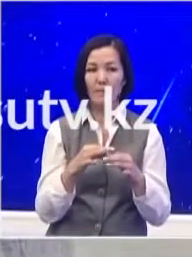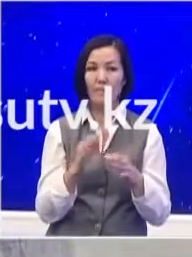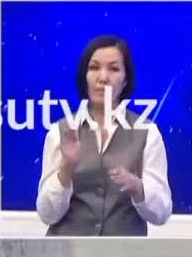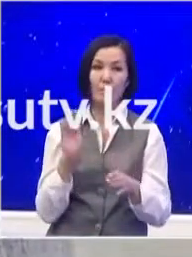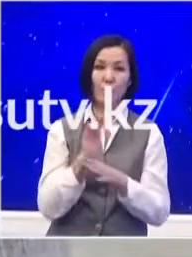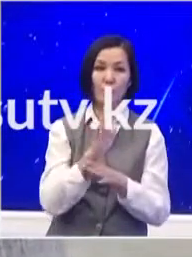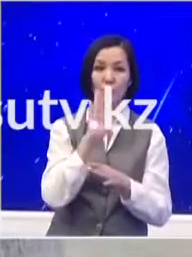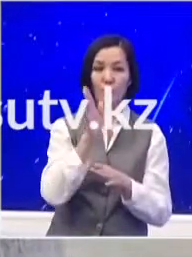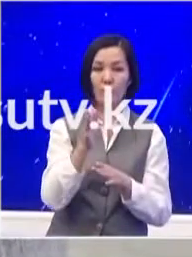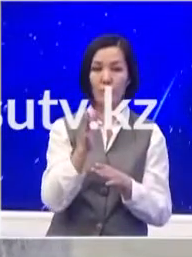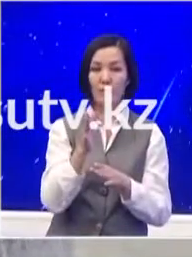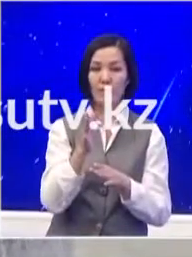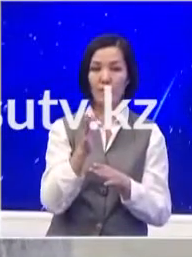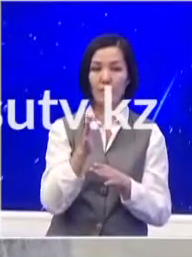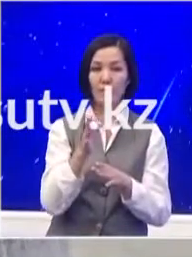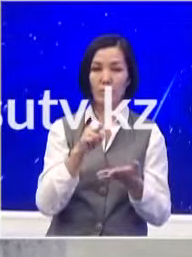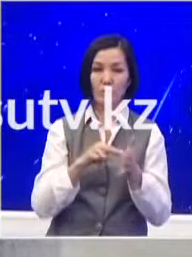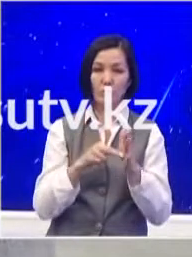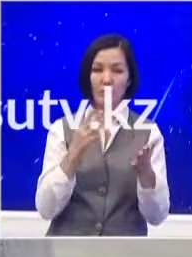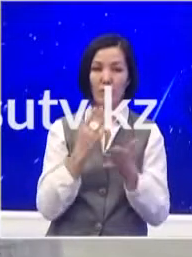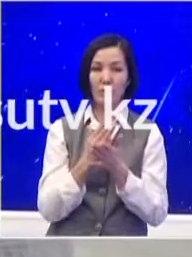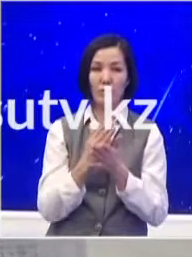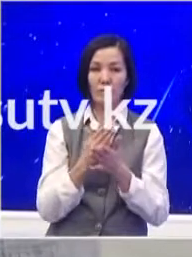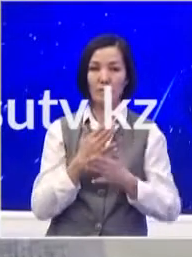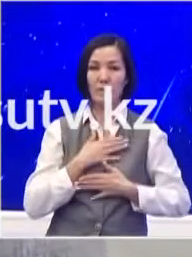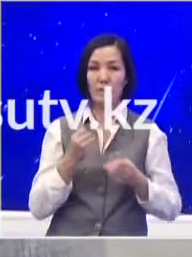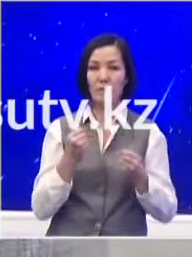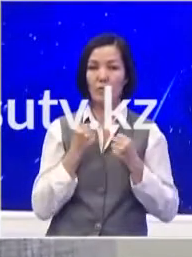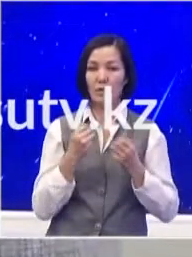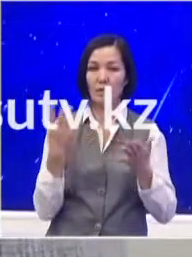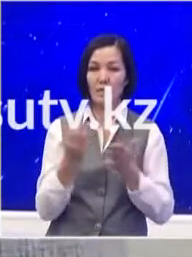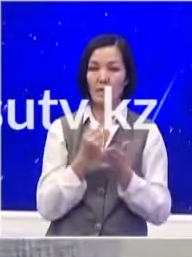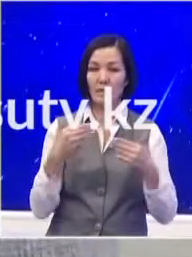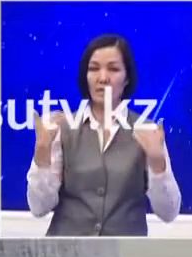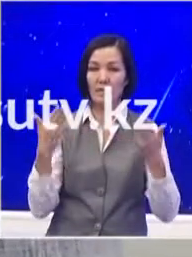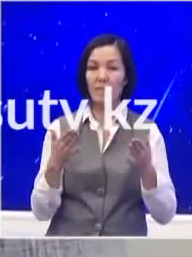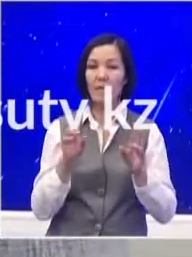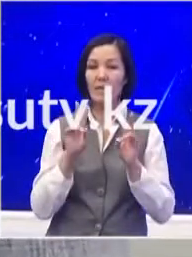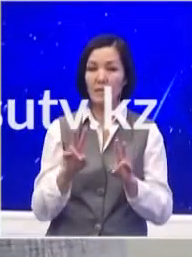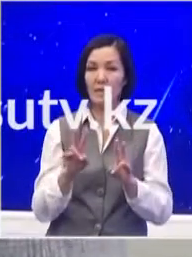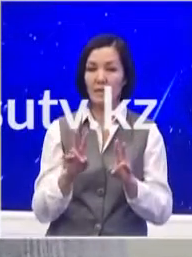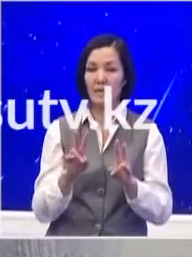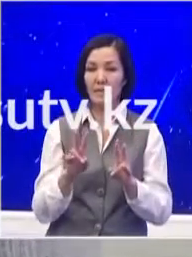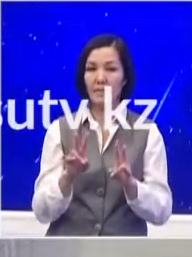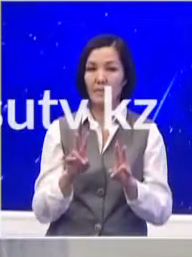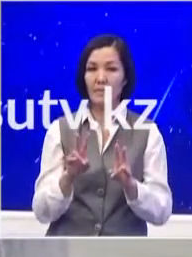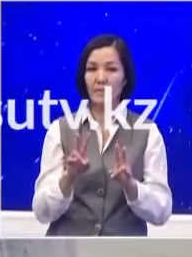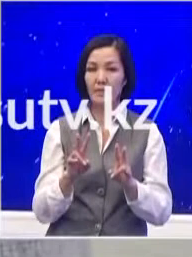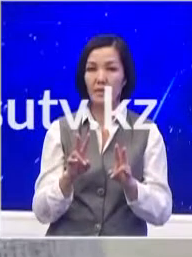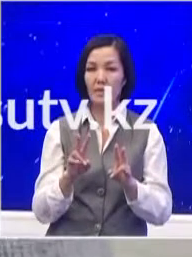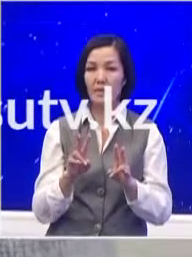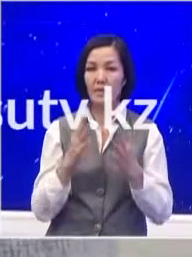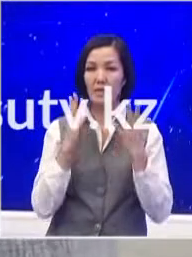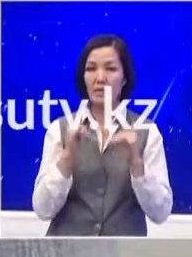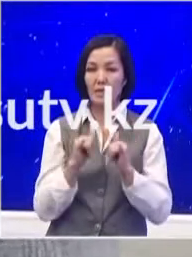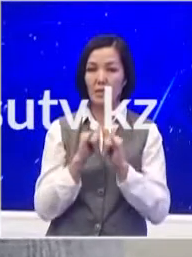толықтырылады деп ойлаймыз, соны жоспарлап отырмыз. Біздің спортшыларымызға сәттілік тілеп, қазір тек қана жаңағы сан жағынан емес,